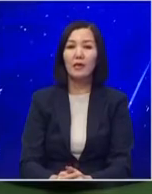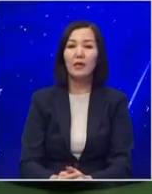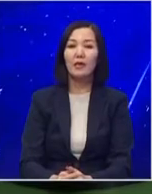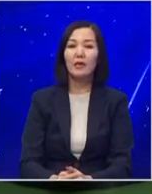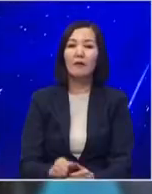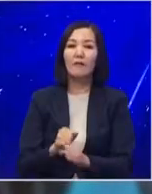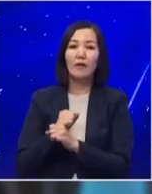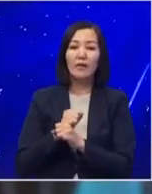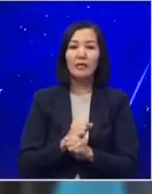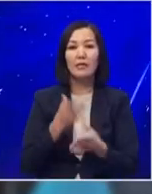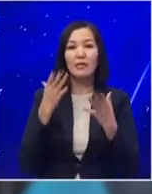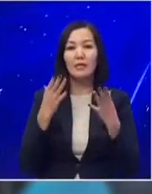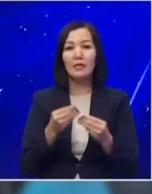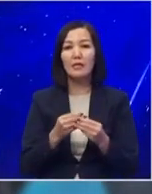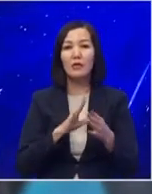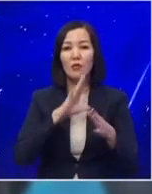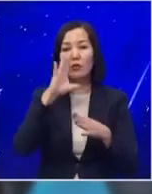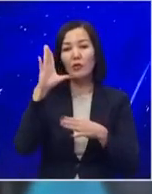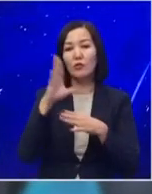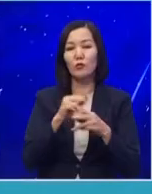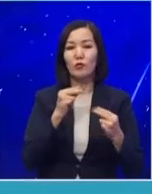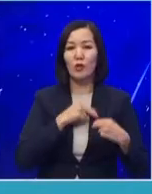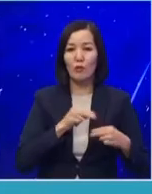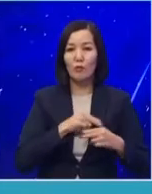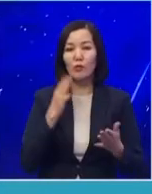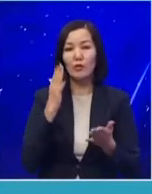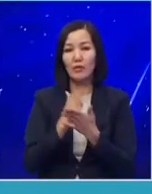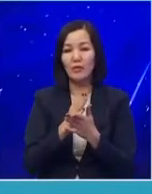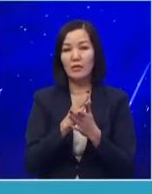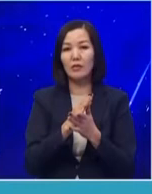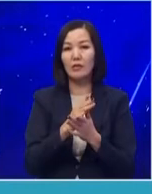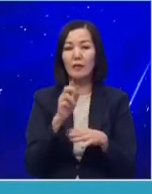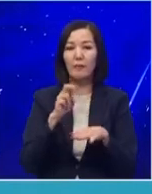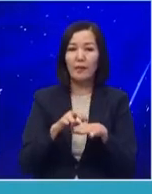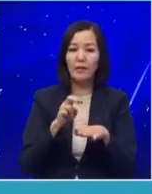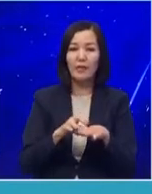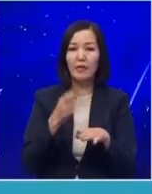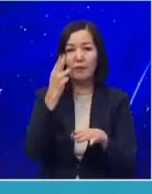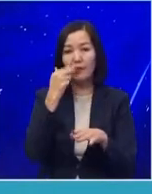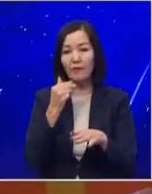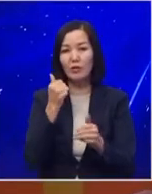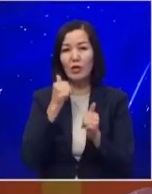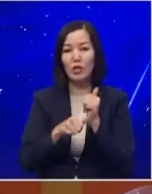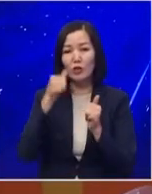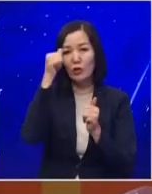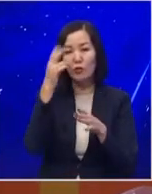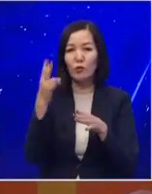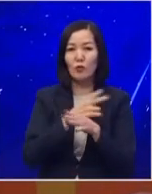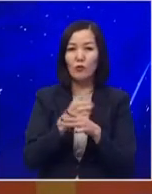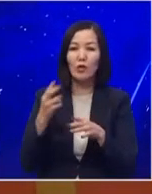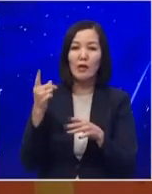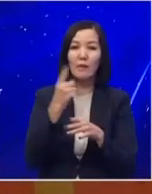выходные для других круглосуточная вахта встречать новый год на работе для медиков дело привычное ежегодно в ночь на первое января